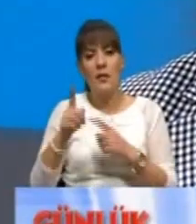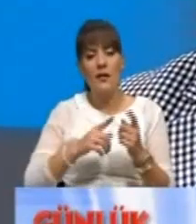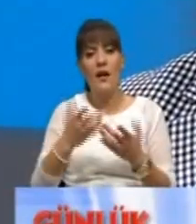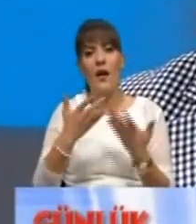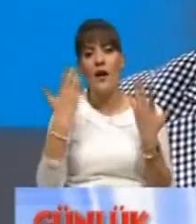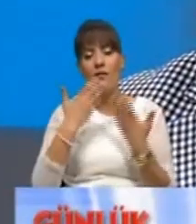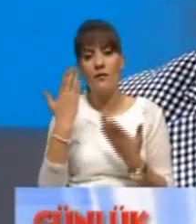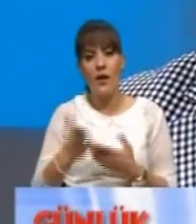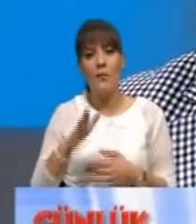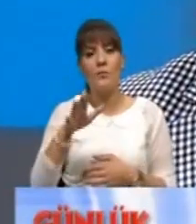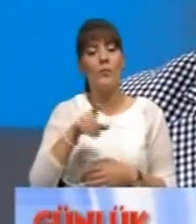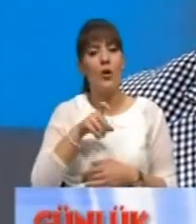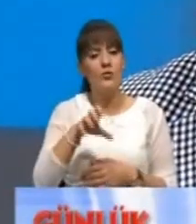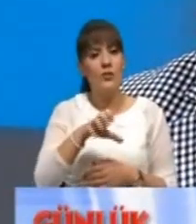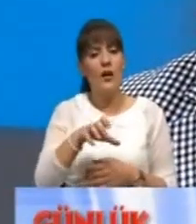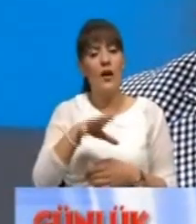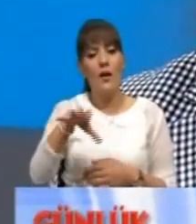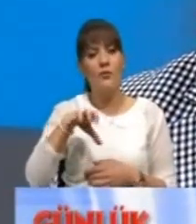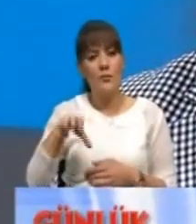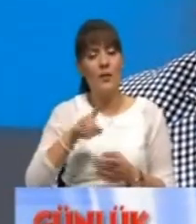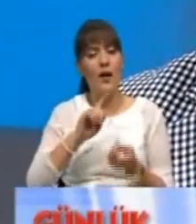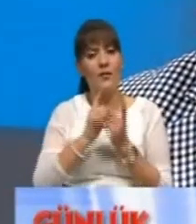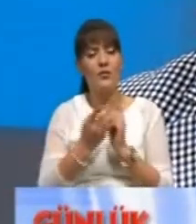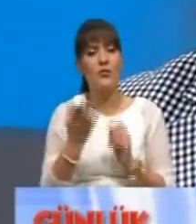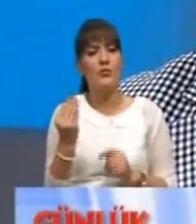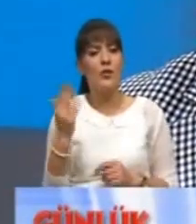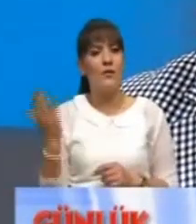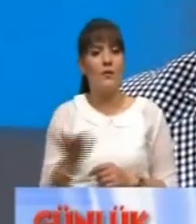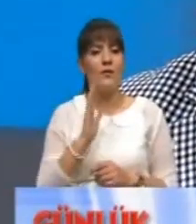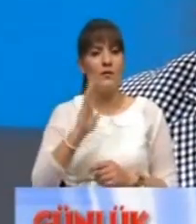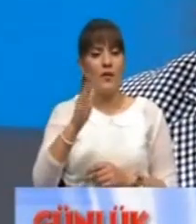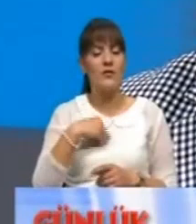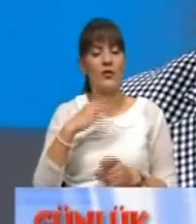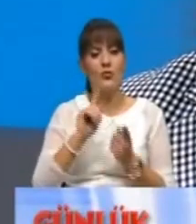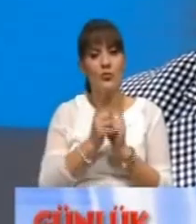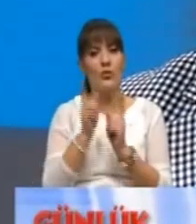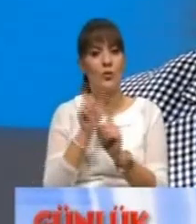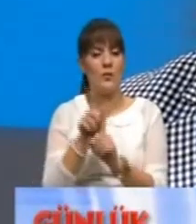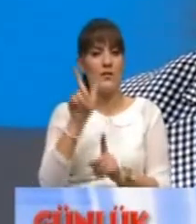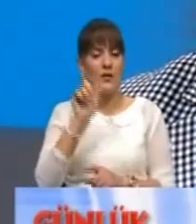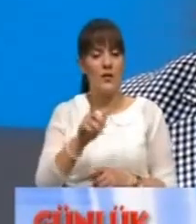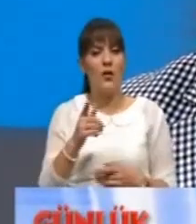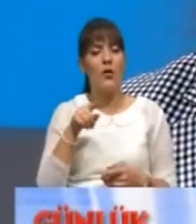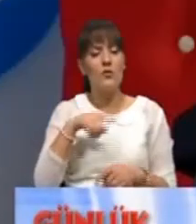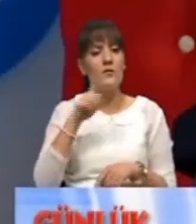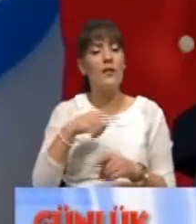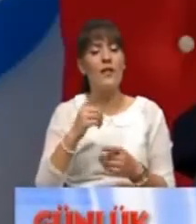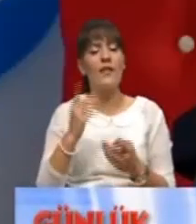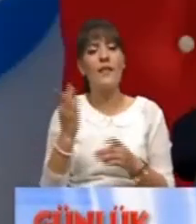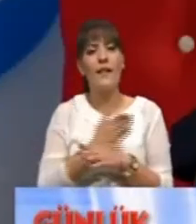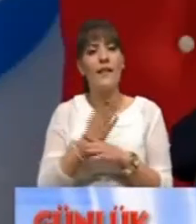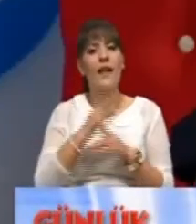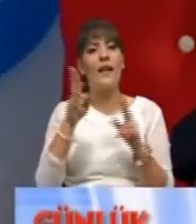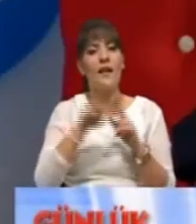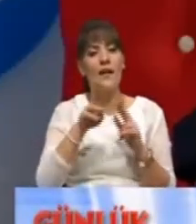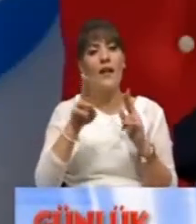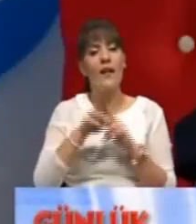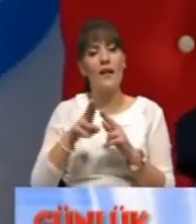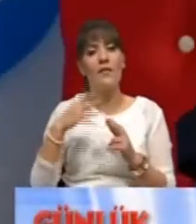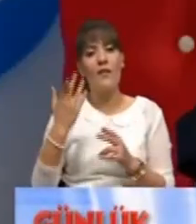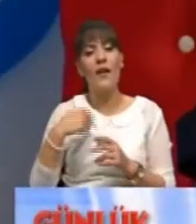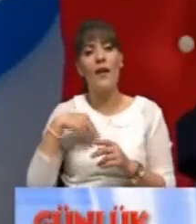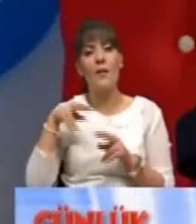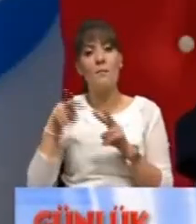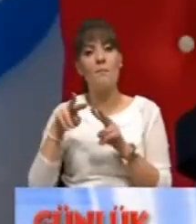bitkisinden, hayvanından, böceğinden, kaplumbağasından bir sürü türümüz korunması gerekiyor. O zaman neden karetaların ve kelonya